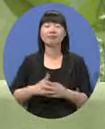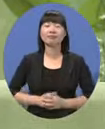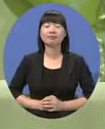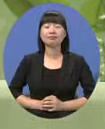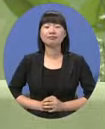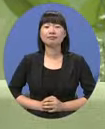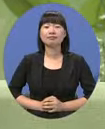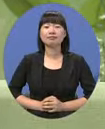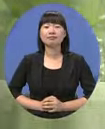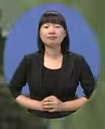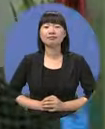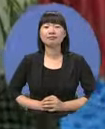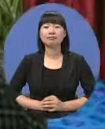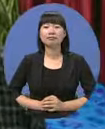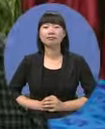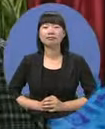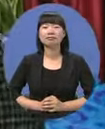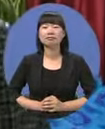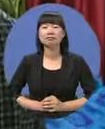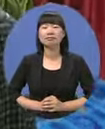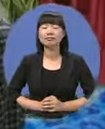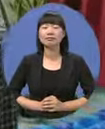함께 만나보죠.